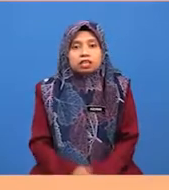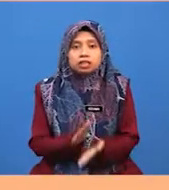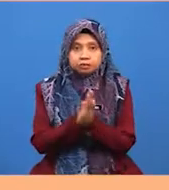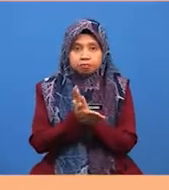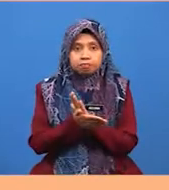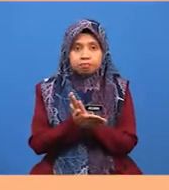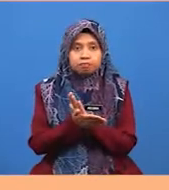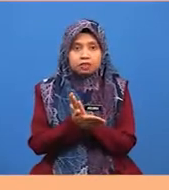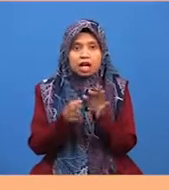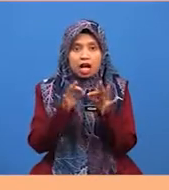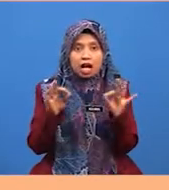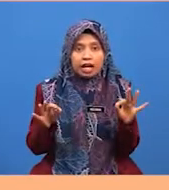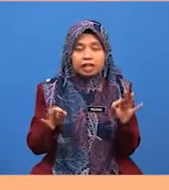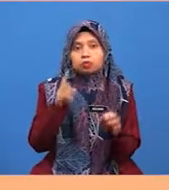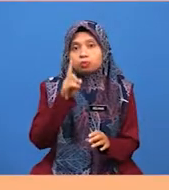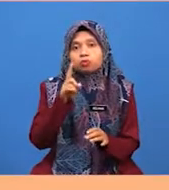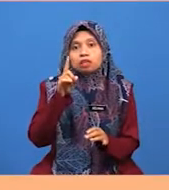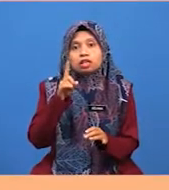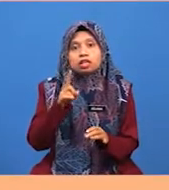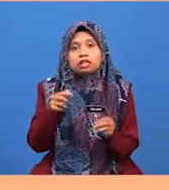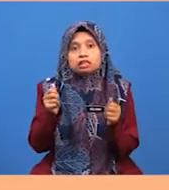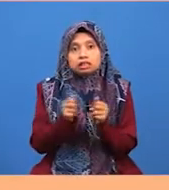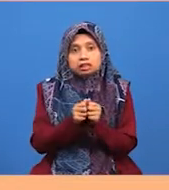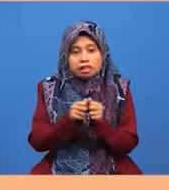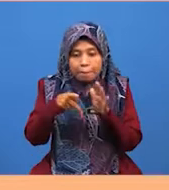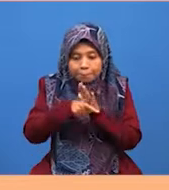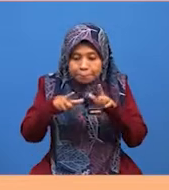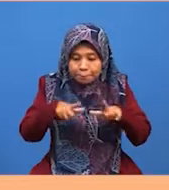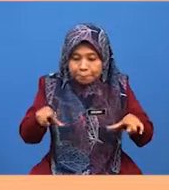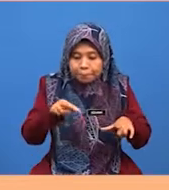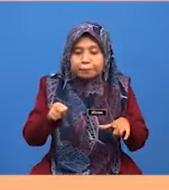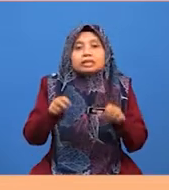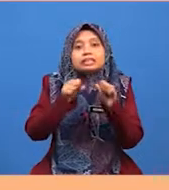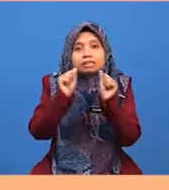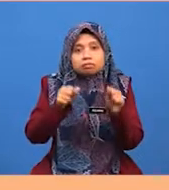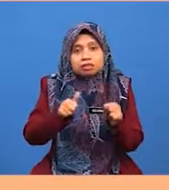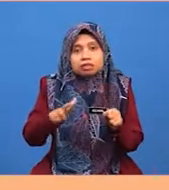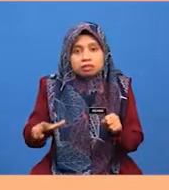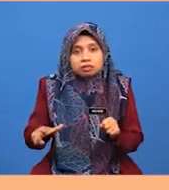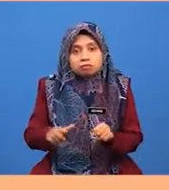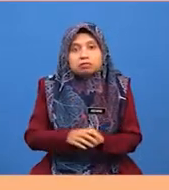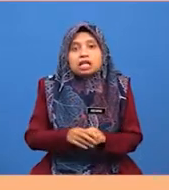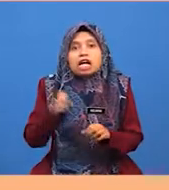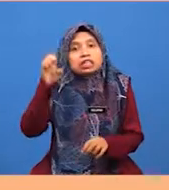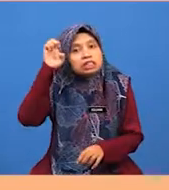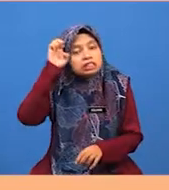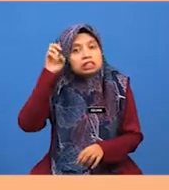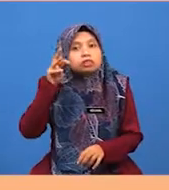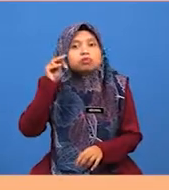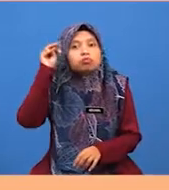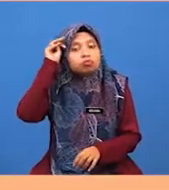Jadi, ayat tunggal dengan perluasan subjek ialah Encik